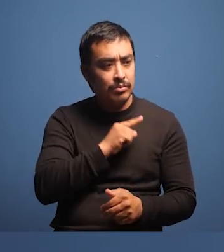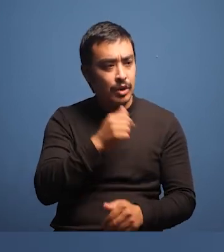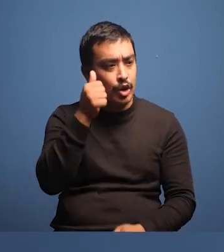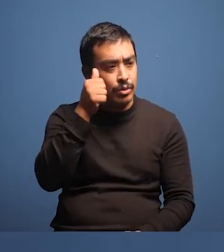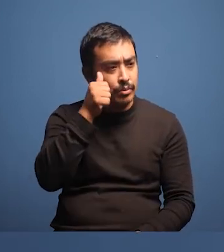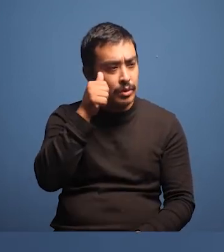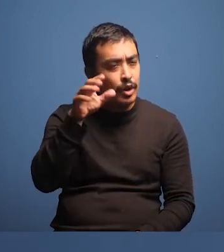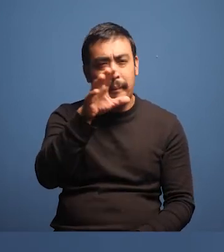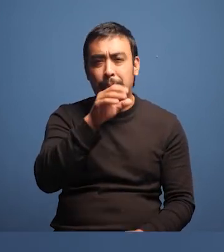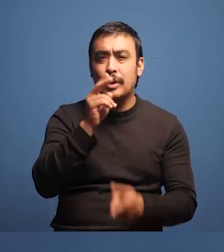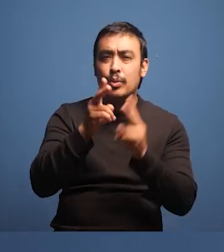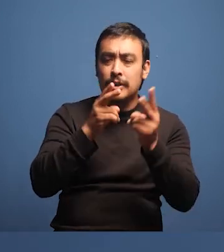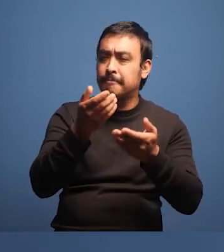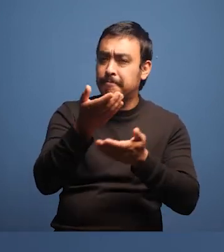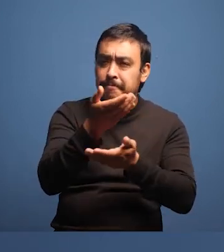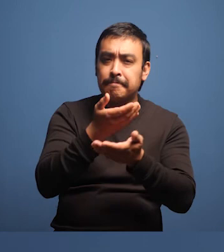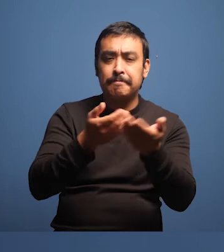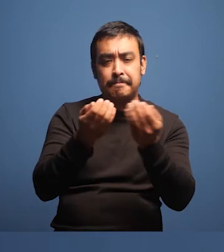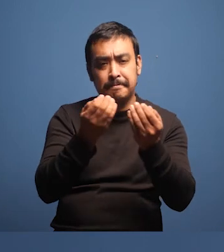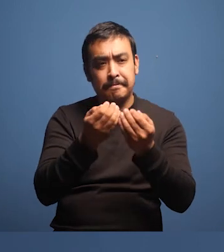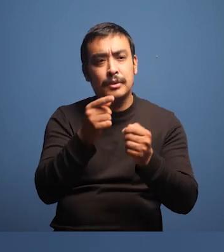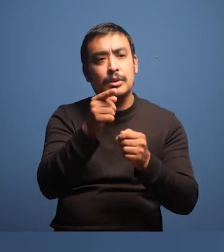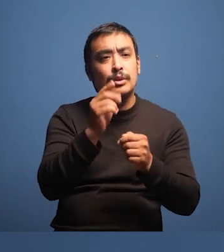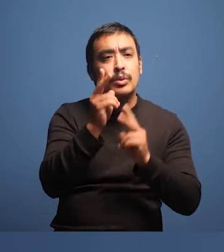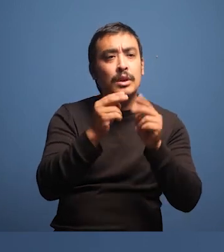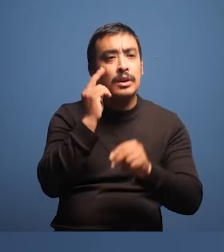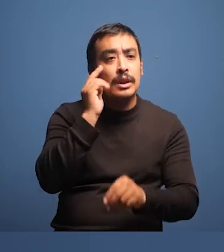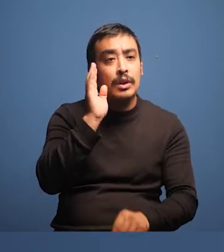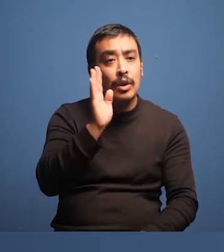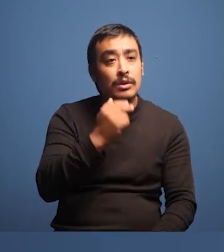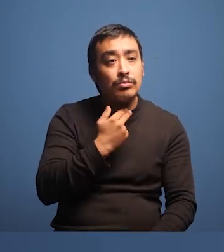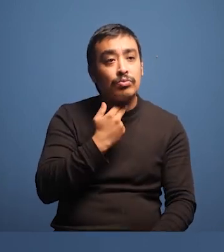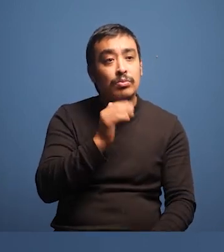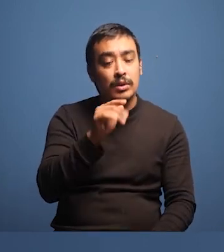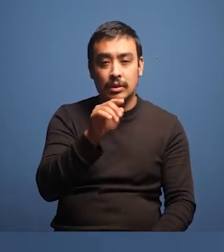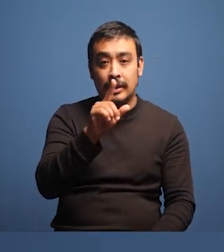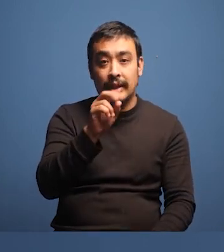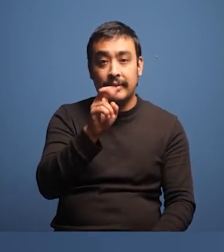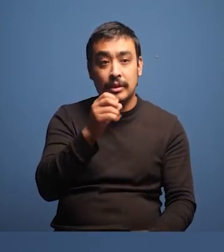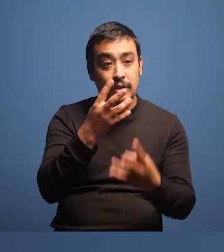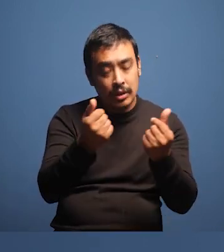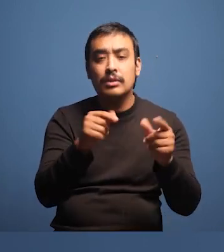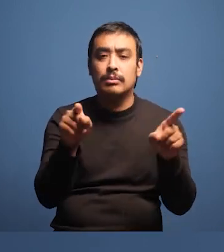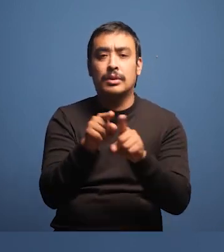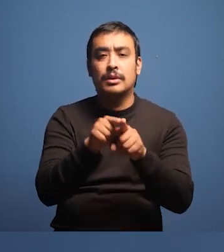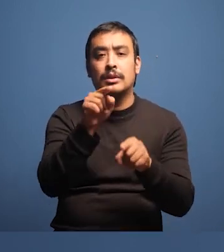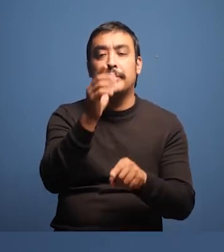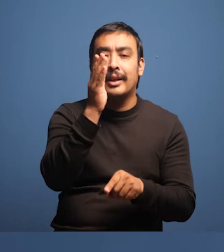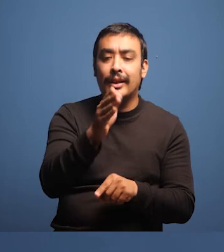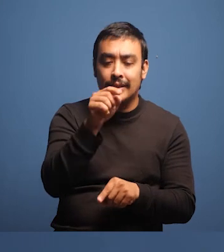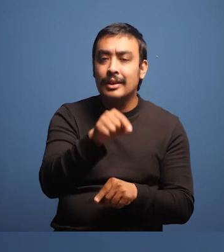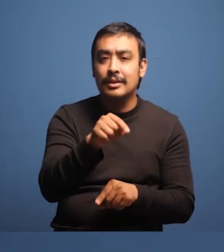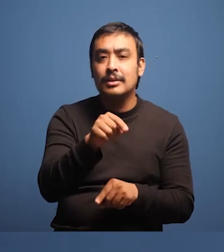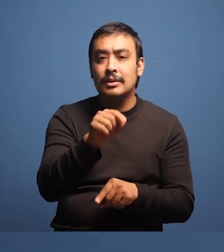सबै कुराहरूको गऱ्यौँ होइन। यो बाहेक पनि कुनै कुराहरू तपाईँलाई थाहा पाउन मन छ भने यो लाइभ सेसन एन्ड भएपछि पनि स्टिल तपाईँले चाहिँ अब हाम्रो